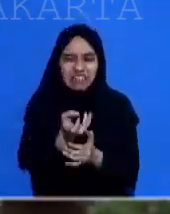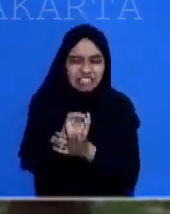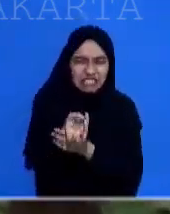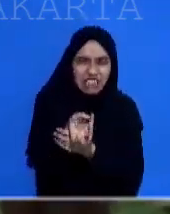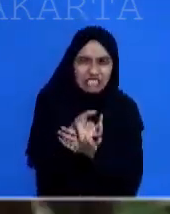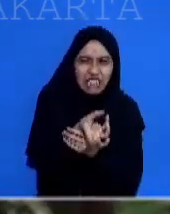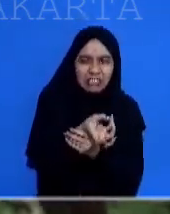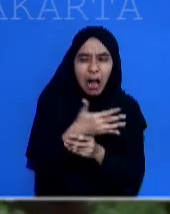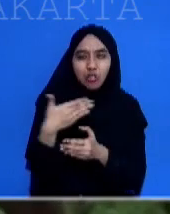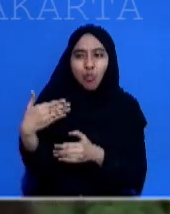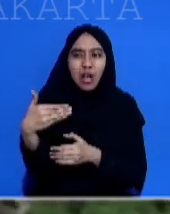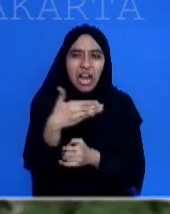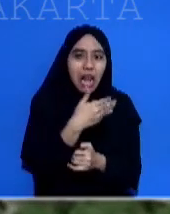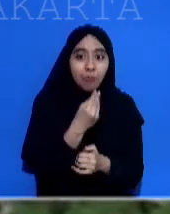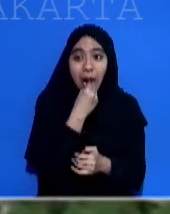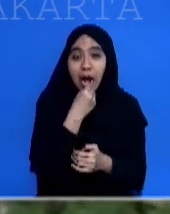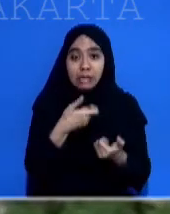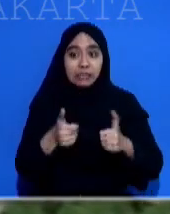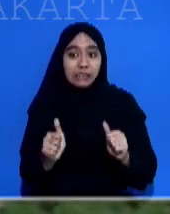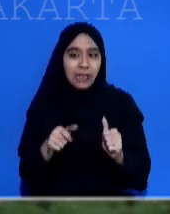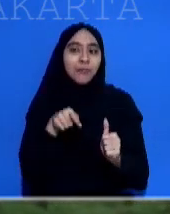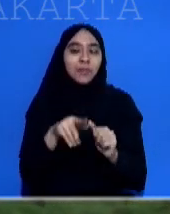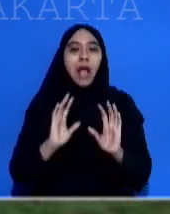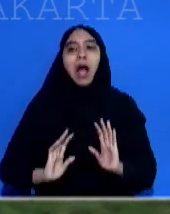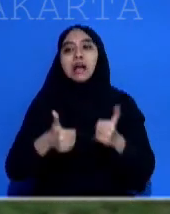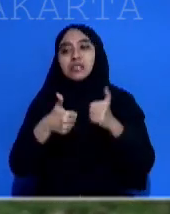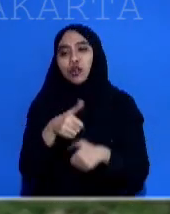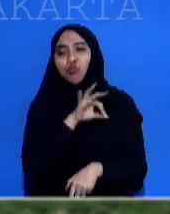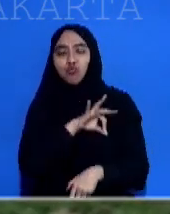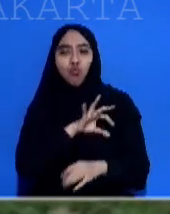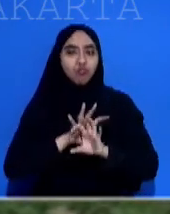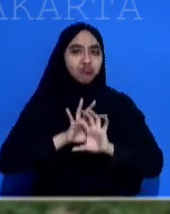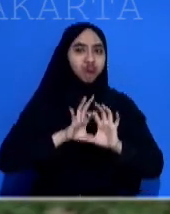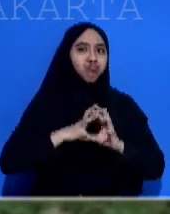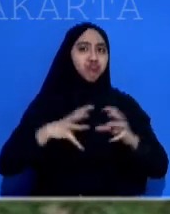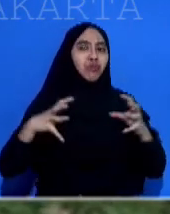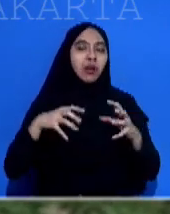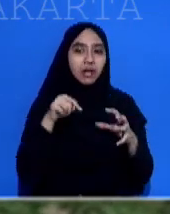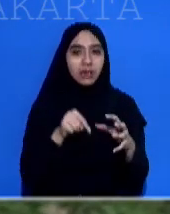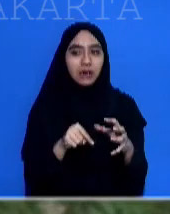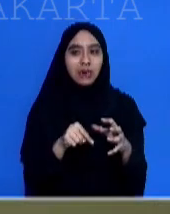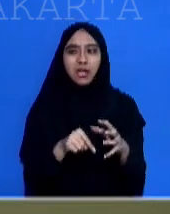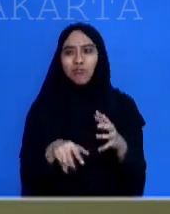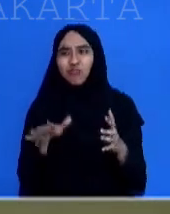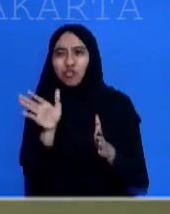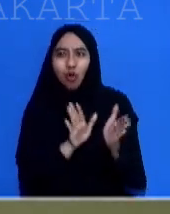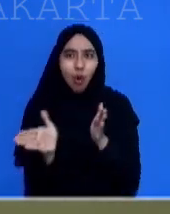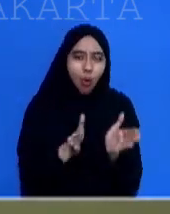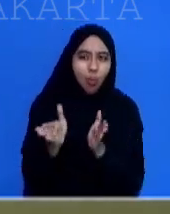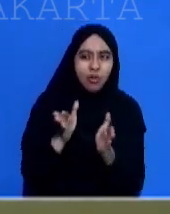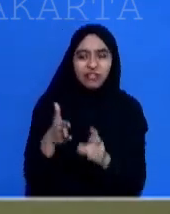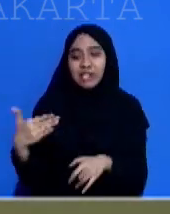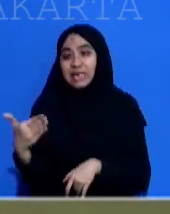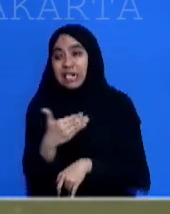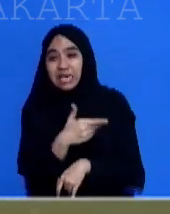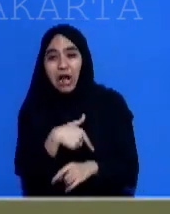siap konsumsi temtunipun badhe mikulai. Sawane warga ingkang sampun nindakaken usaha budidaya nila inggih menika